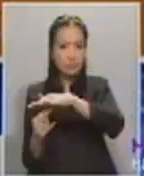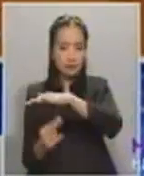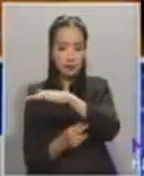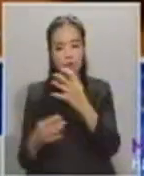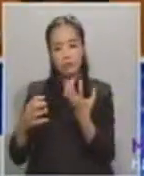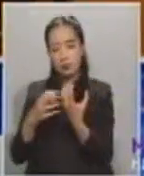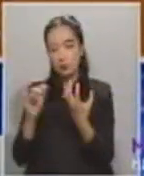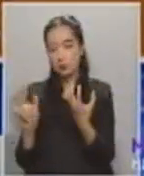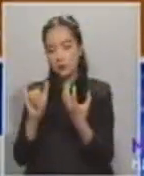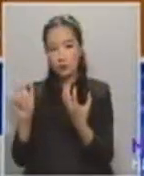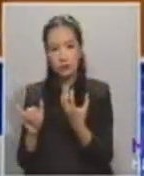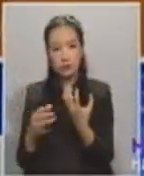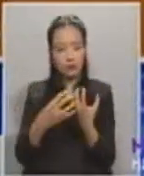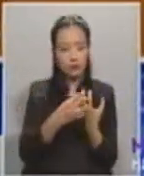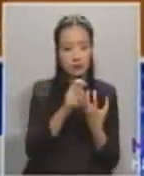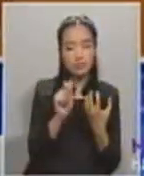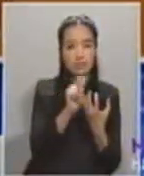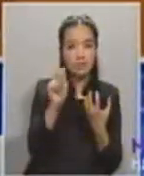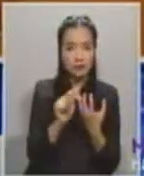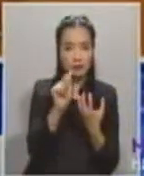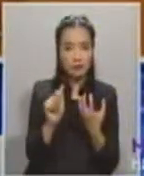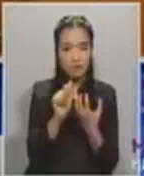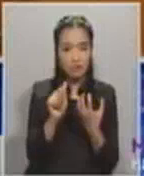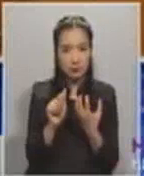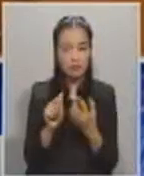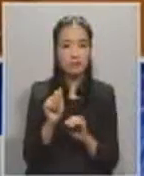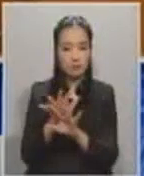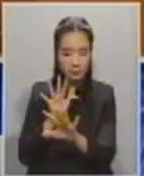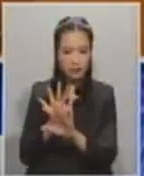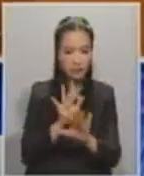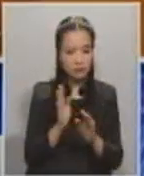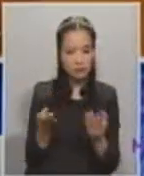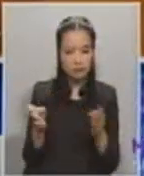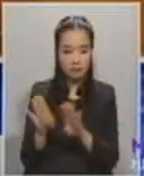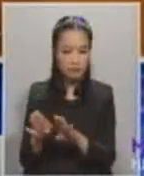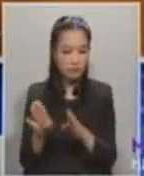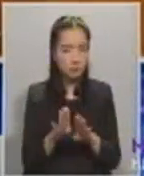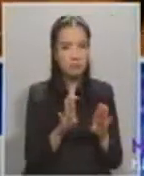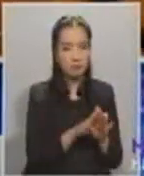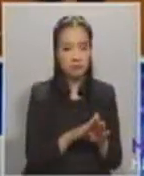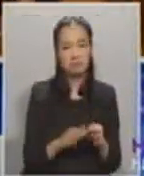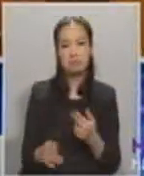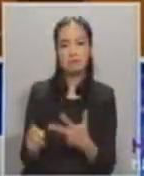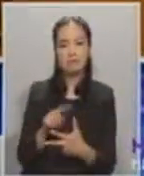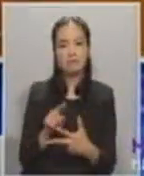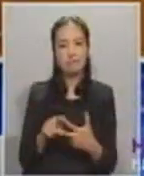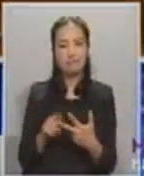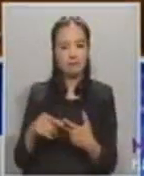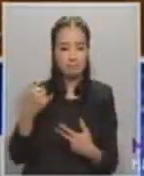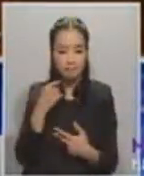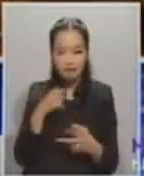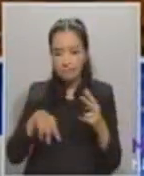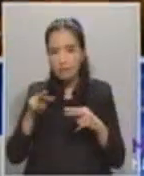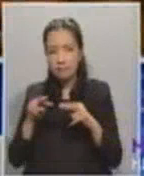ปกับเอเชีย3เส้นแล้วก็ตรวจสอบกันไปมาทีแรกนึกว่าจะเป็นการก่อการร้ายแต่ก็ใน